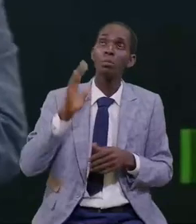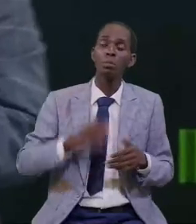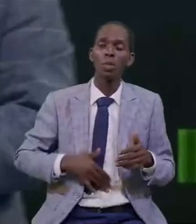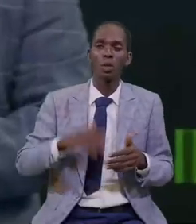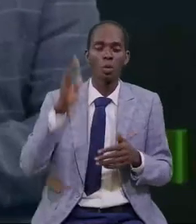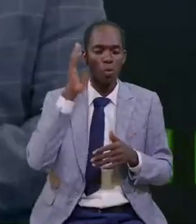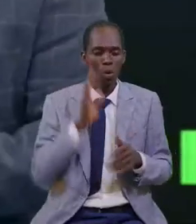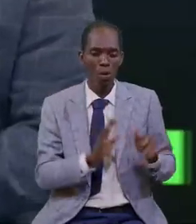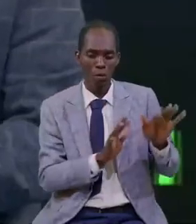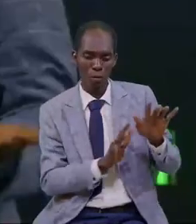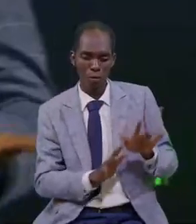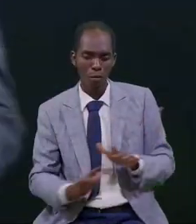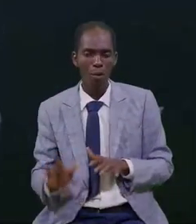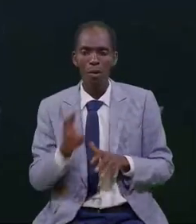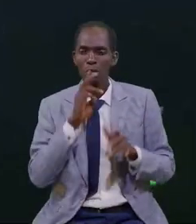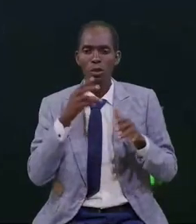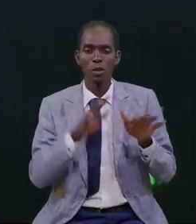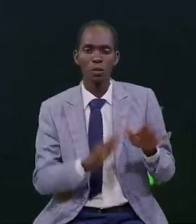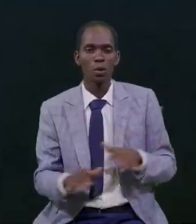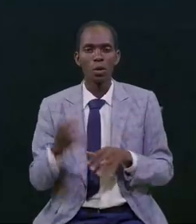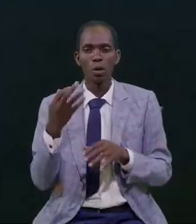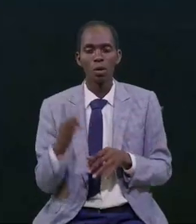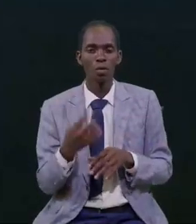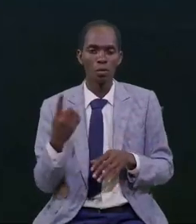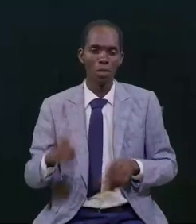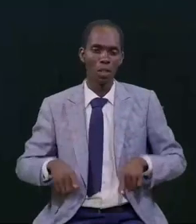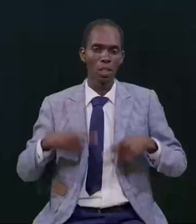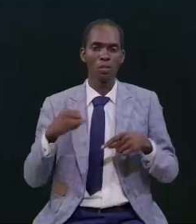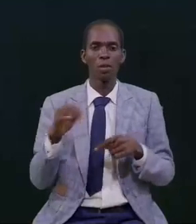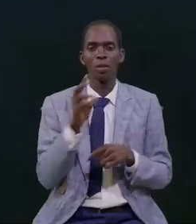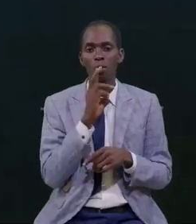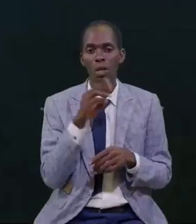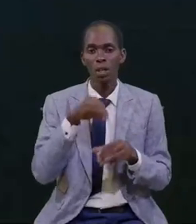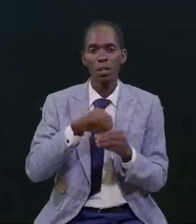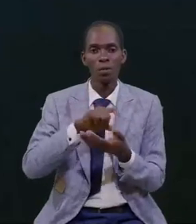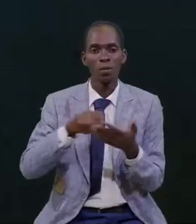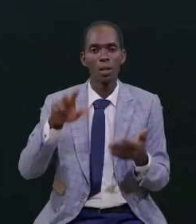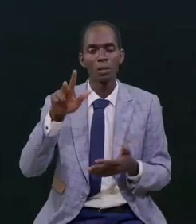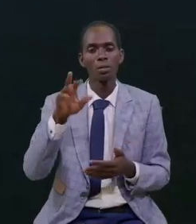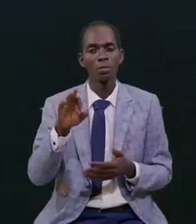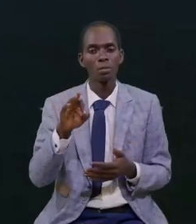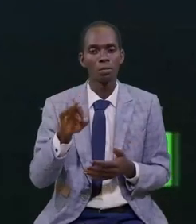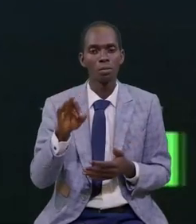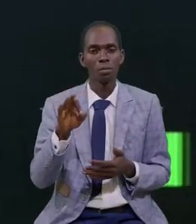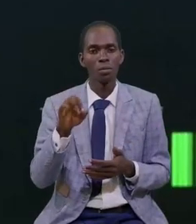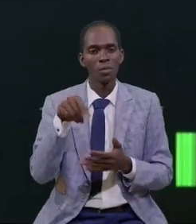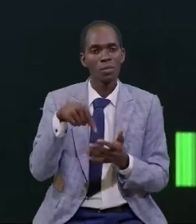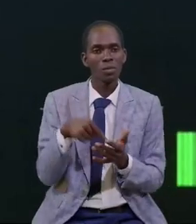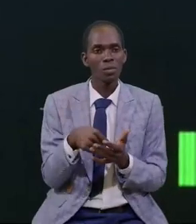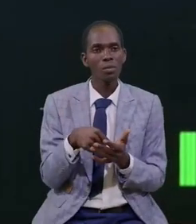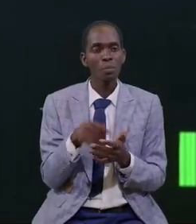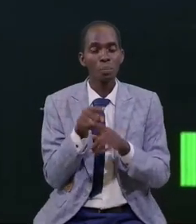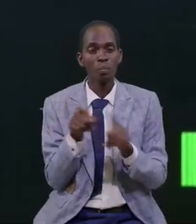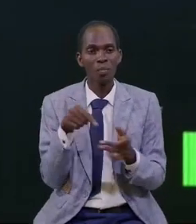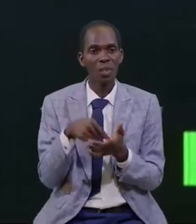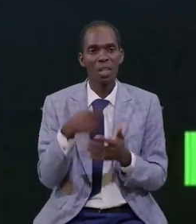couleront de son sein couleront des fleuves d'eau viv couleront de son sein comme dit l'Écriture